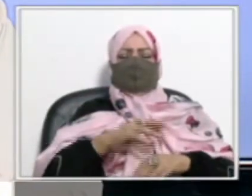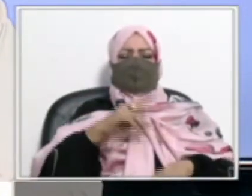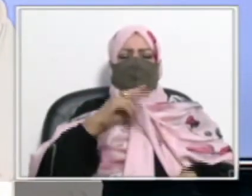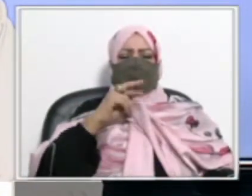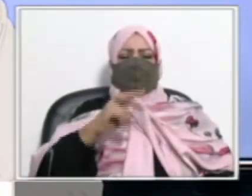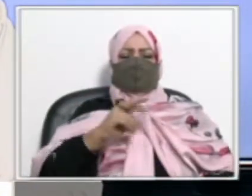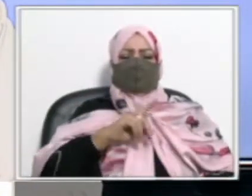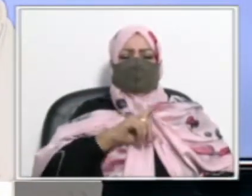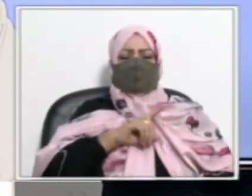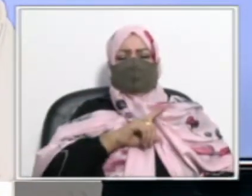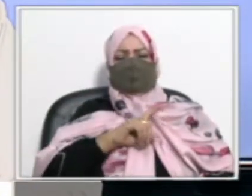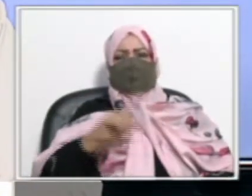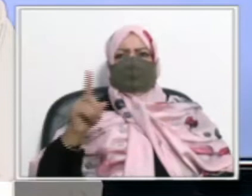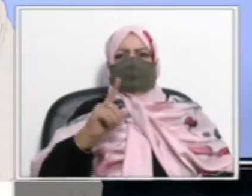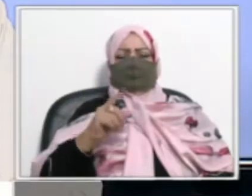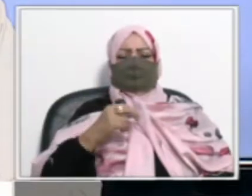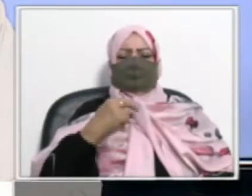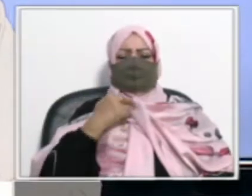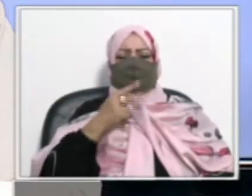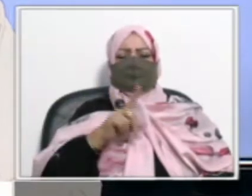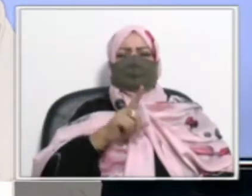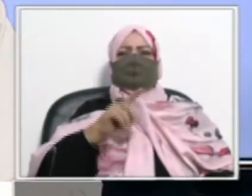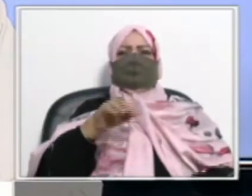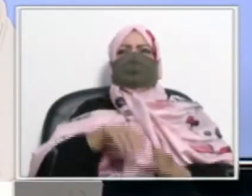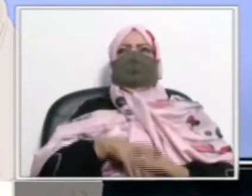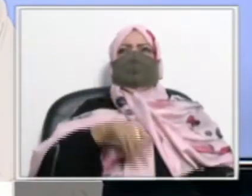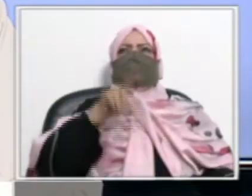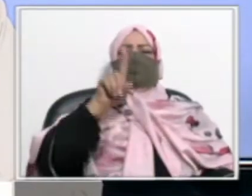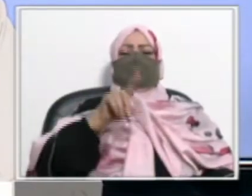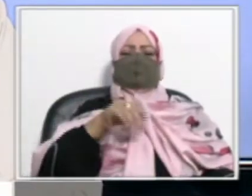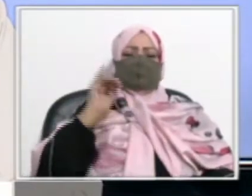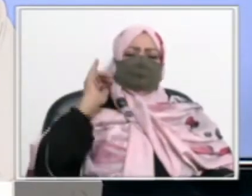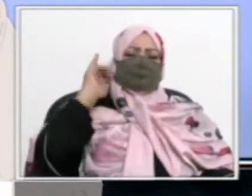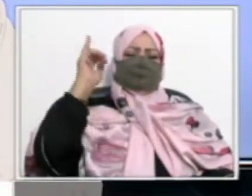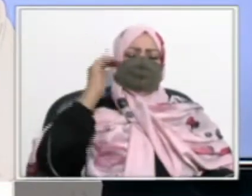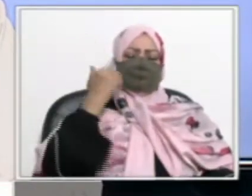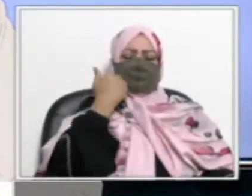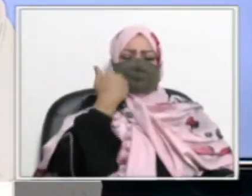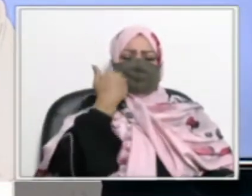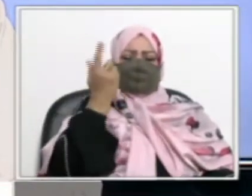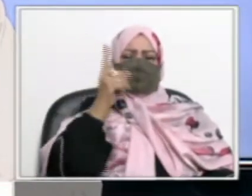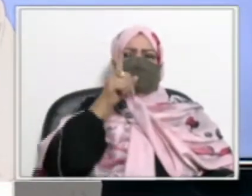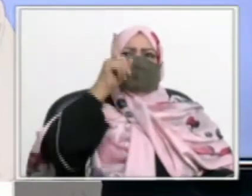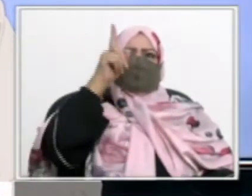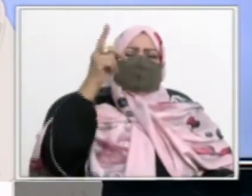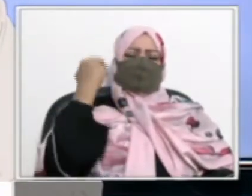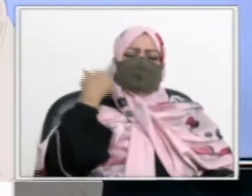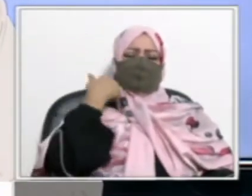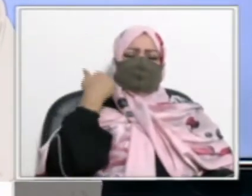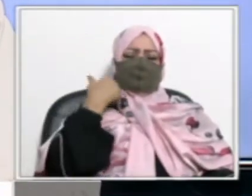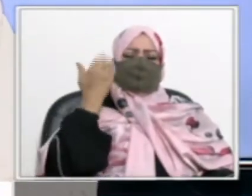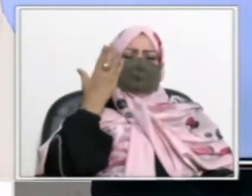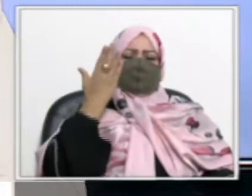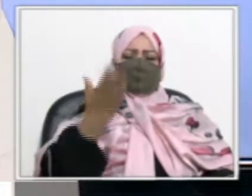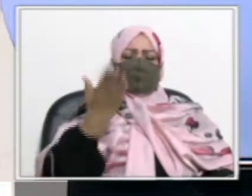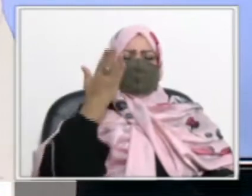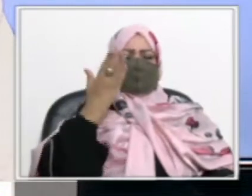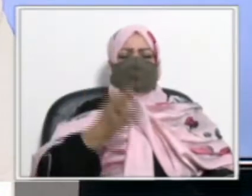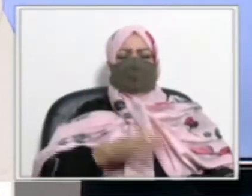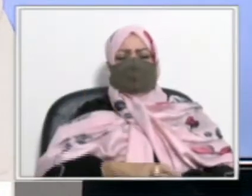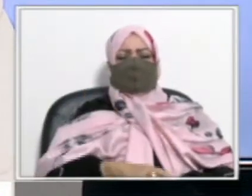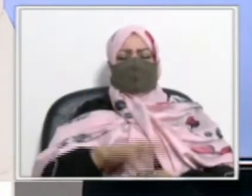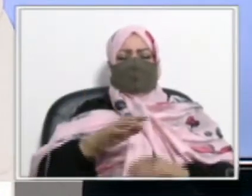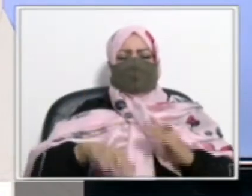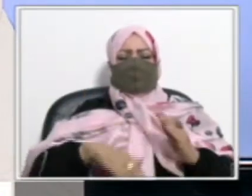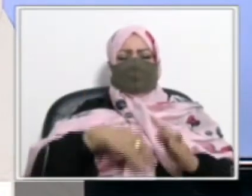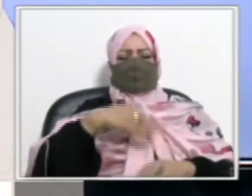بعد أيامهم أخرى وليس بعد دنياهم آخرة، وكأنهم